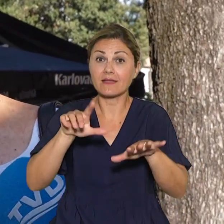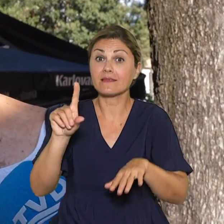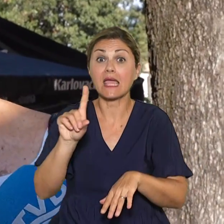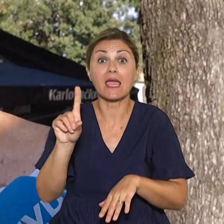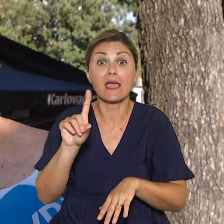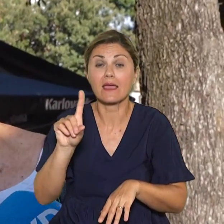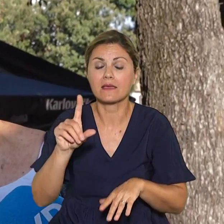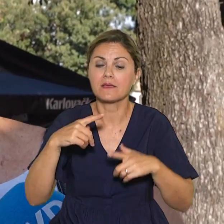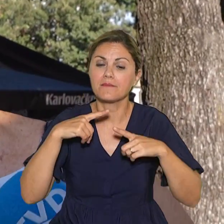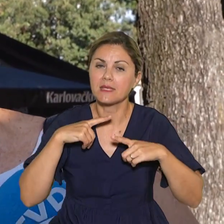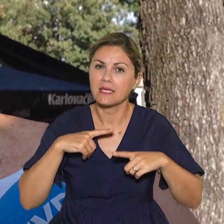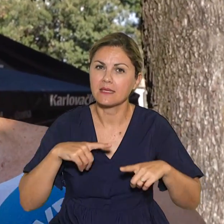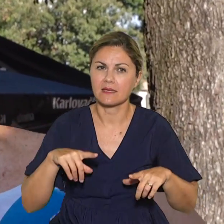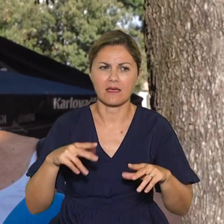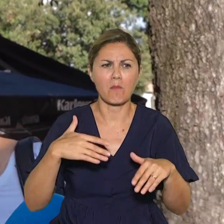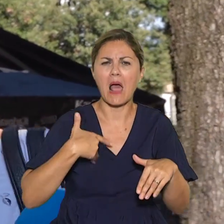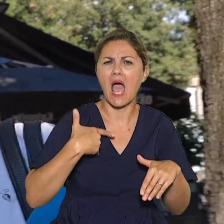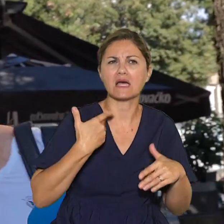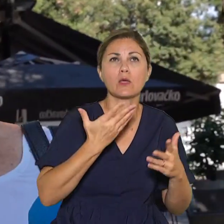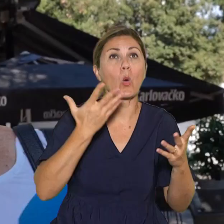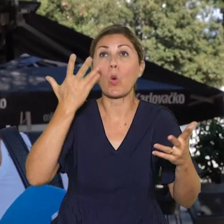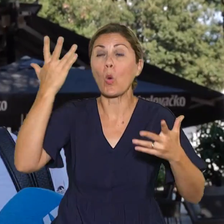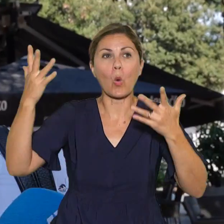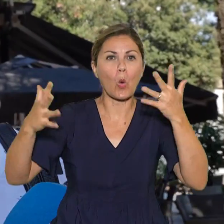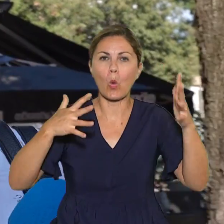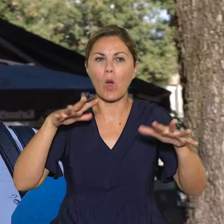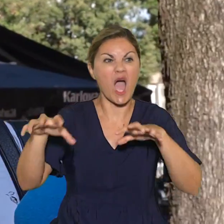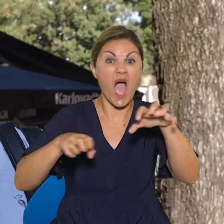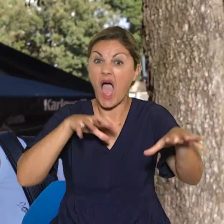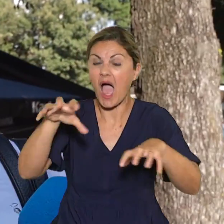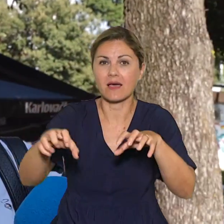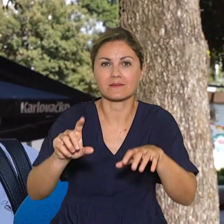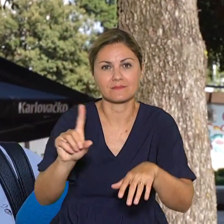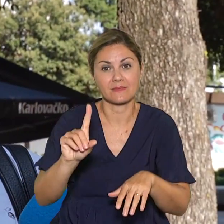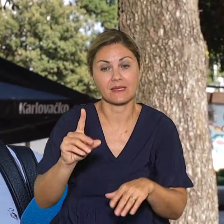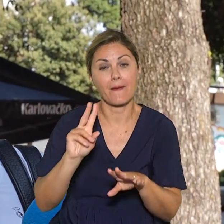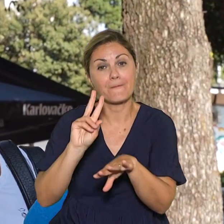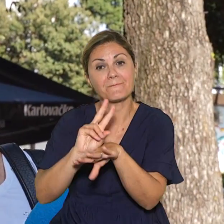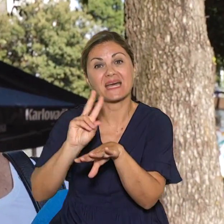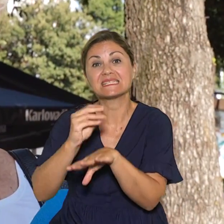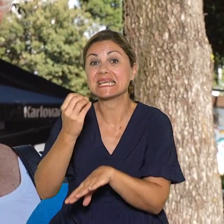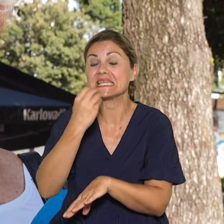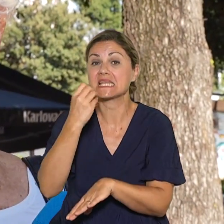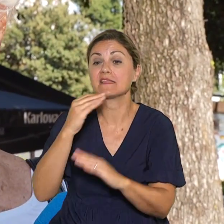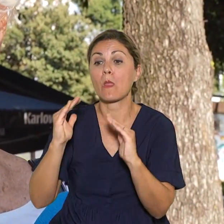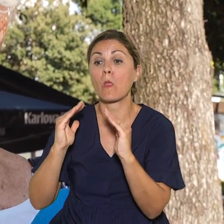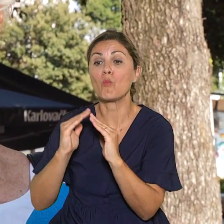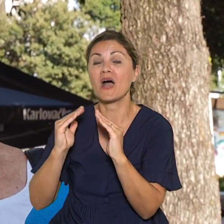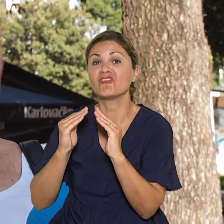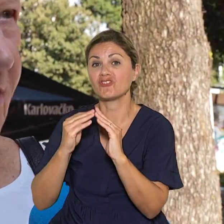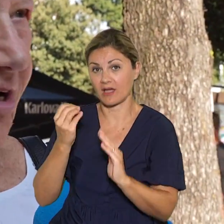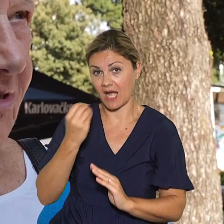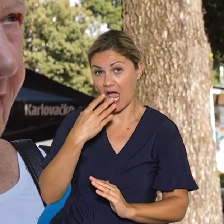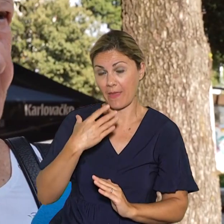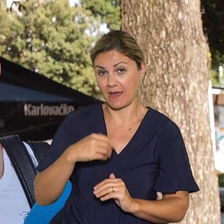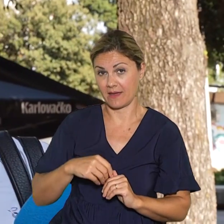danas. Sve živite u nekim oblacima, nema ništa. I dobra ishrana, prirodna ishrana,